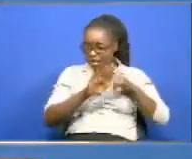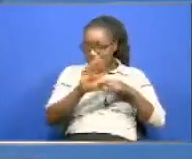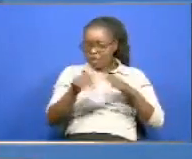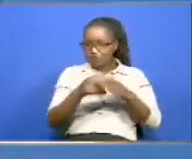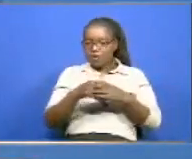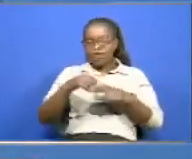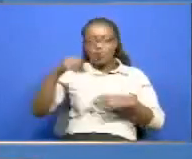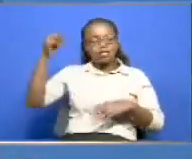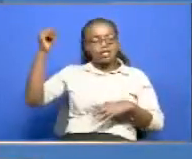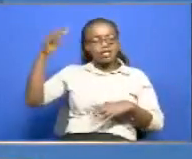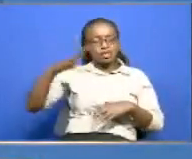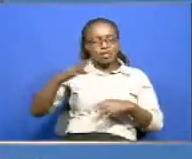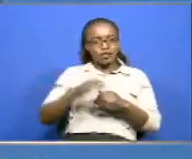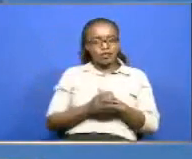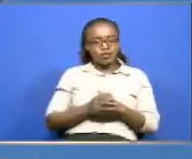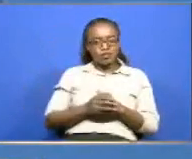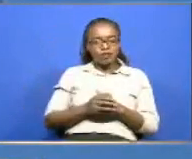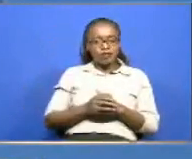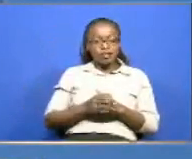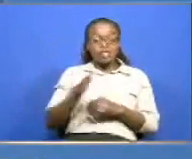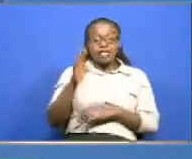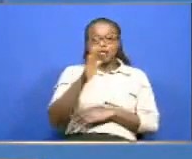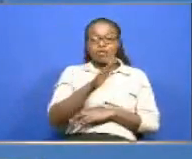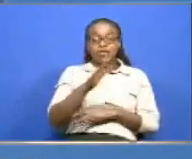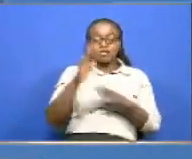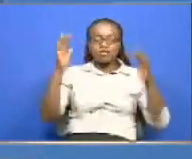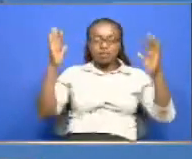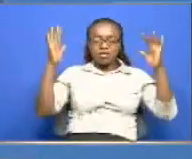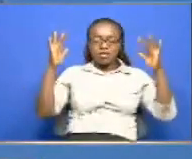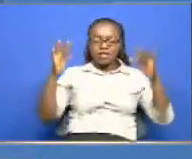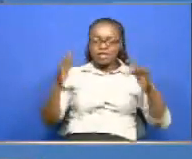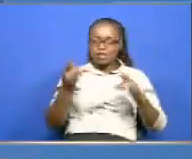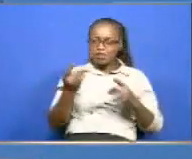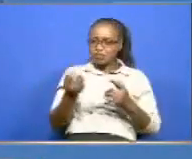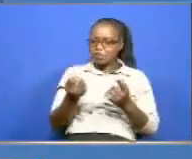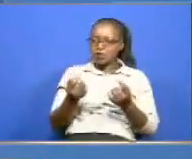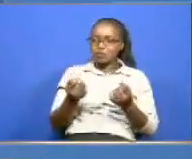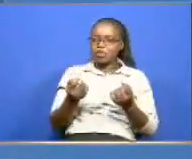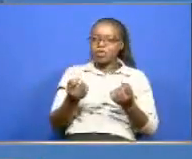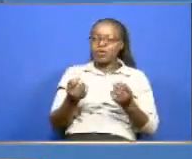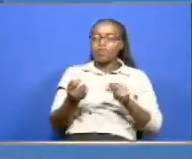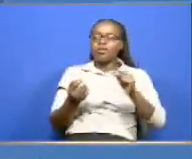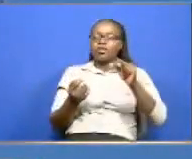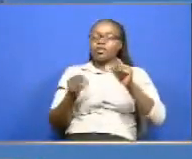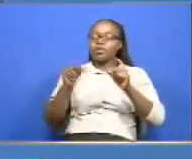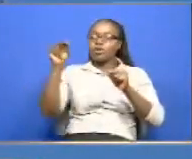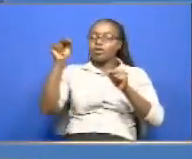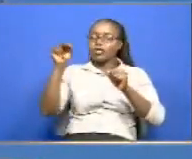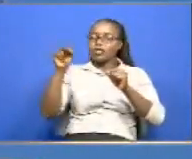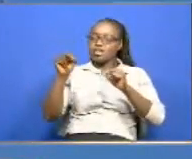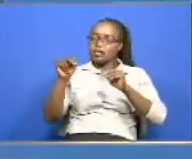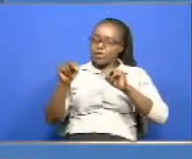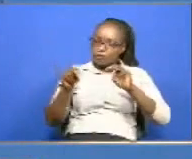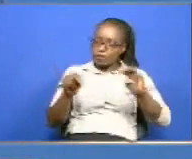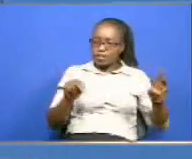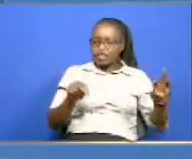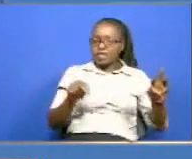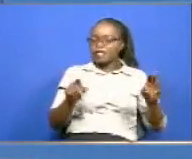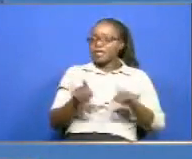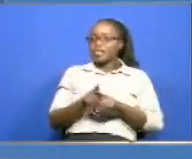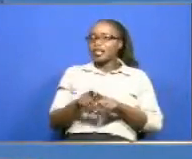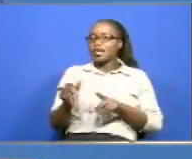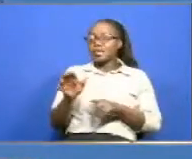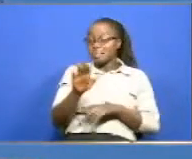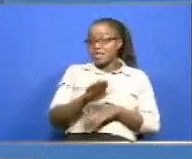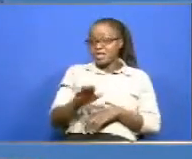Mchana utakuwa wenye mvua katika maeneo kadhaa, sehemu za kaskazini magharibi, sehemu za Turkana, Samburu na viungani mwake. Tarajie